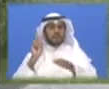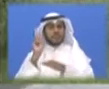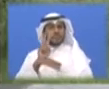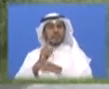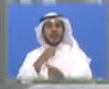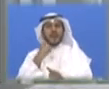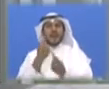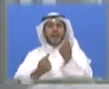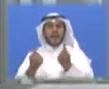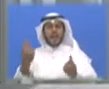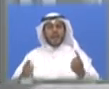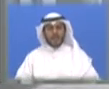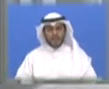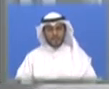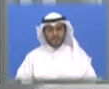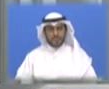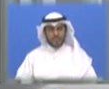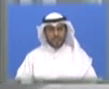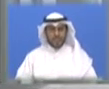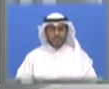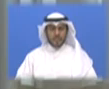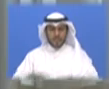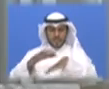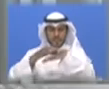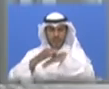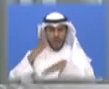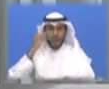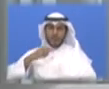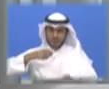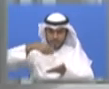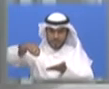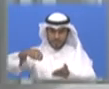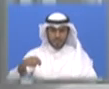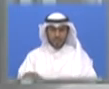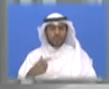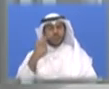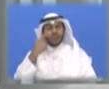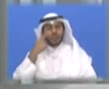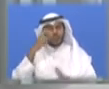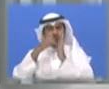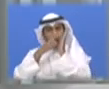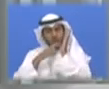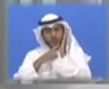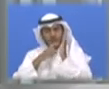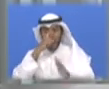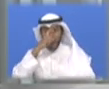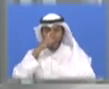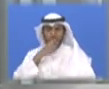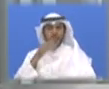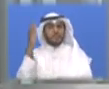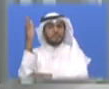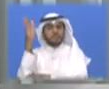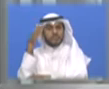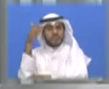للزراعة. يجب أن من يشتري أن يتأكد عن طريق قنوات قانونية، محامي في بريطانيا أو عن طريق السفارة